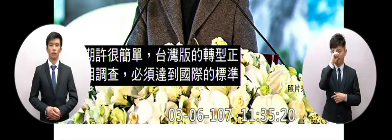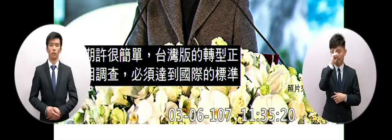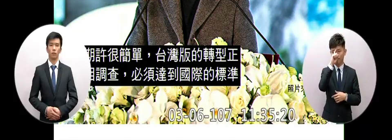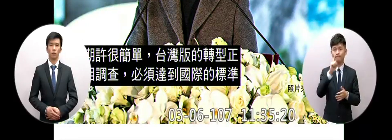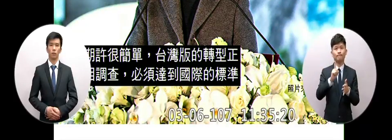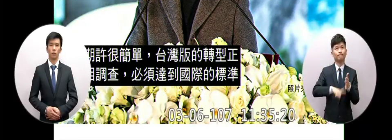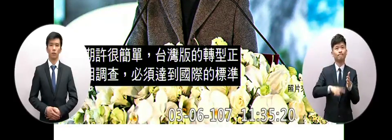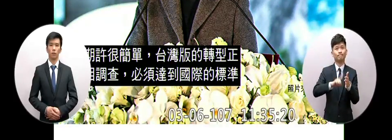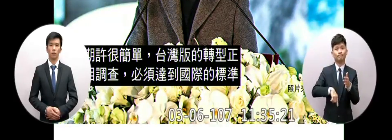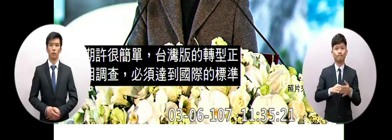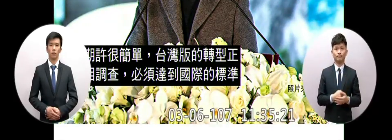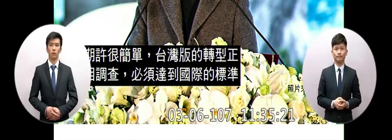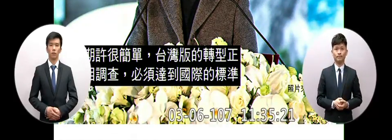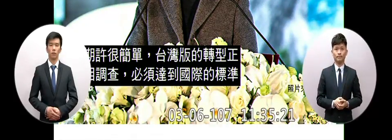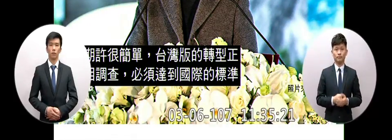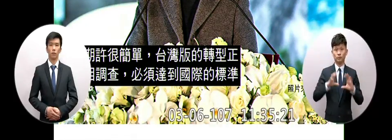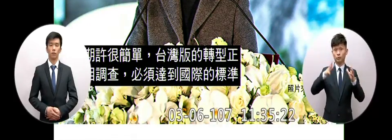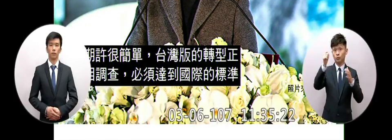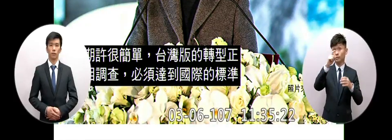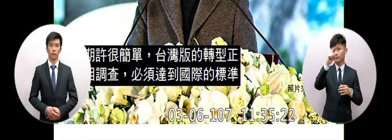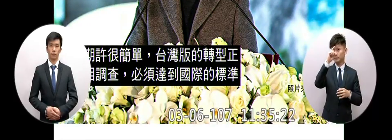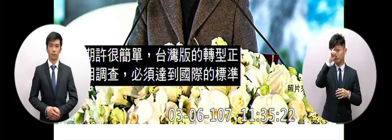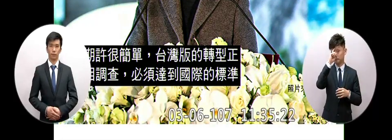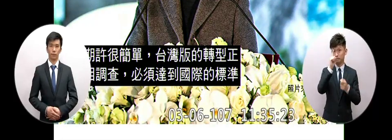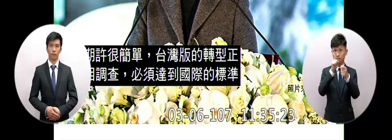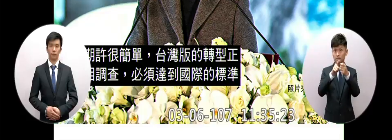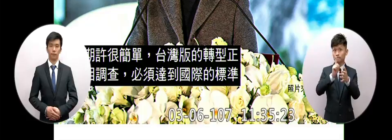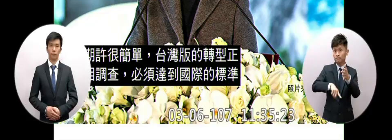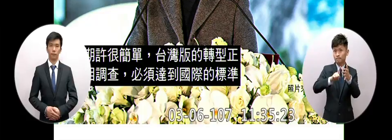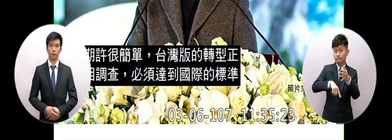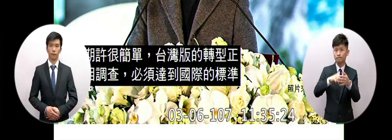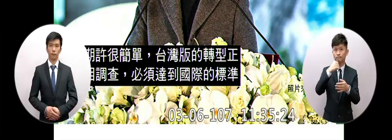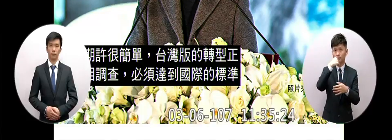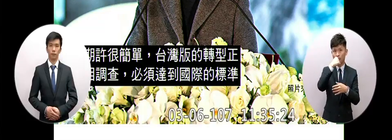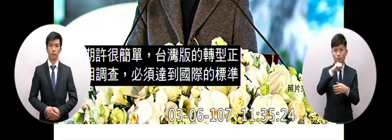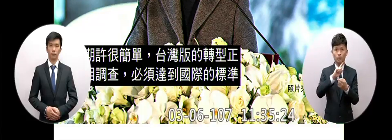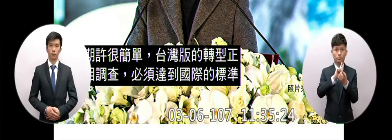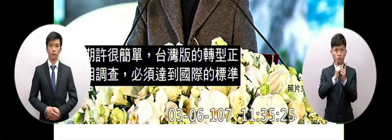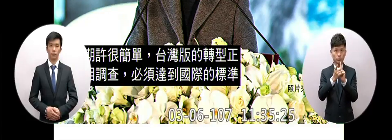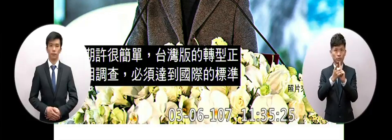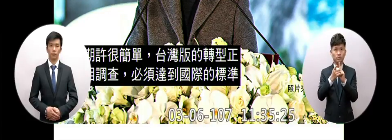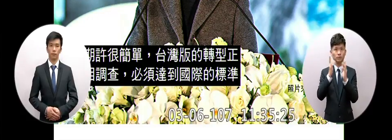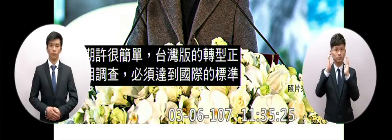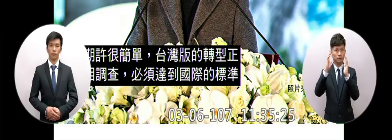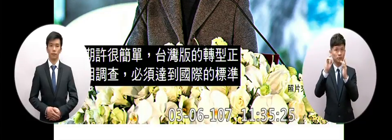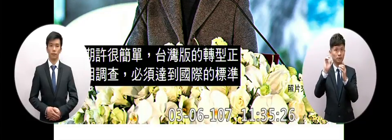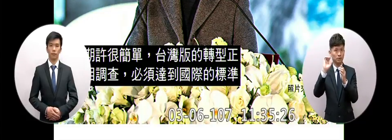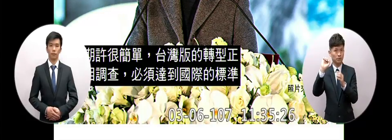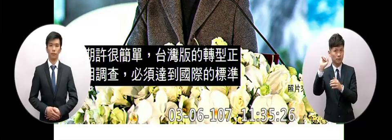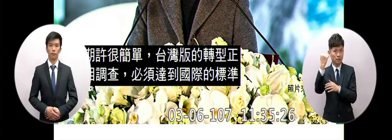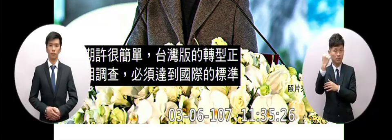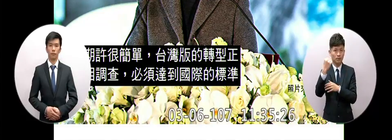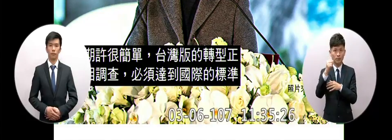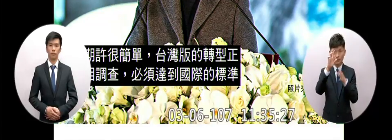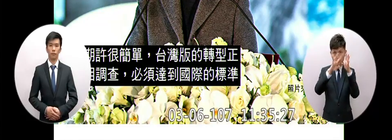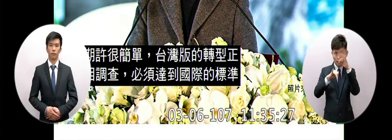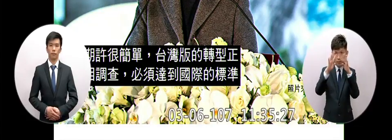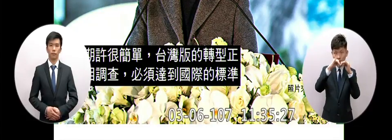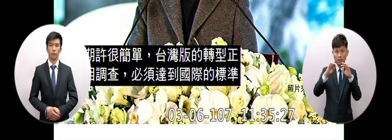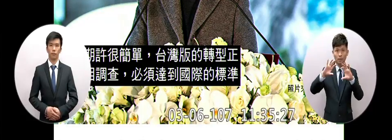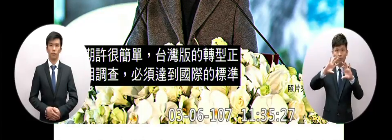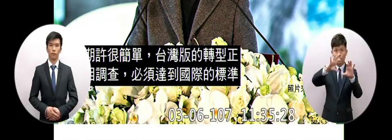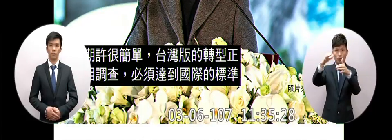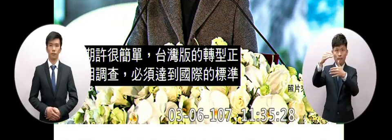很简单啊。这个总统的期许很简单，台湾版的转型正义真相调查必须要达到国际的标